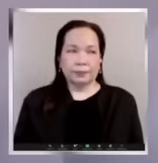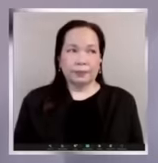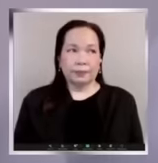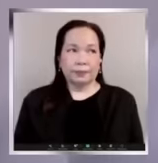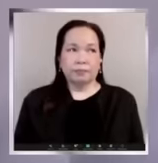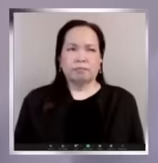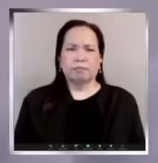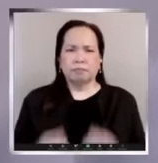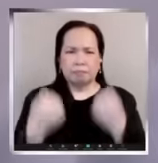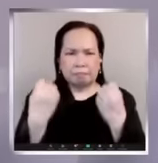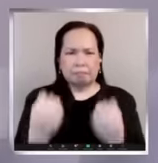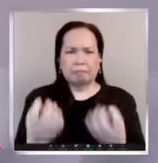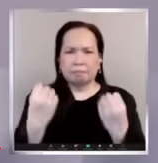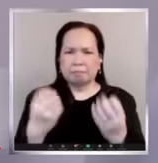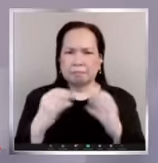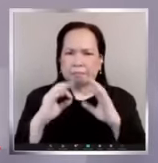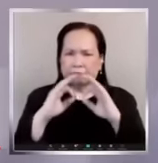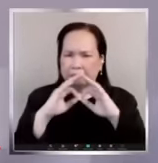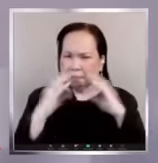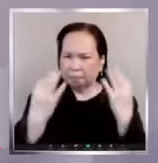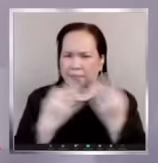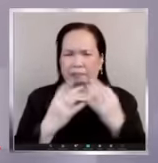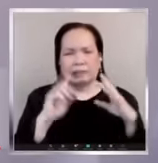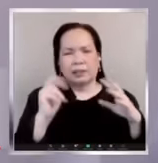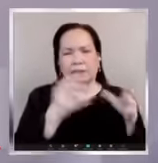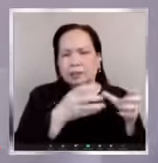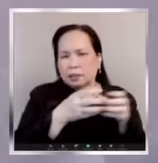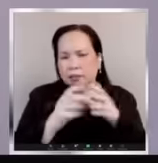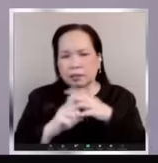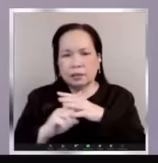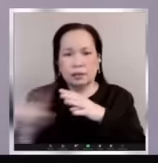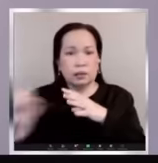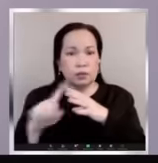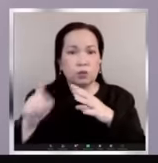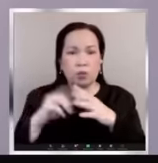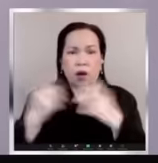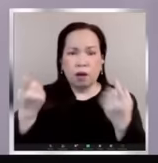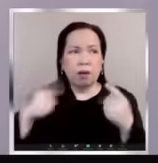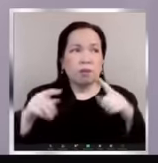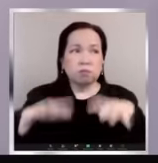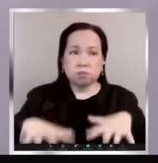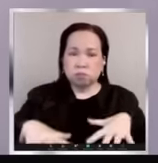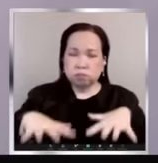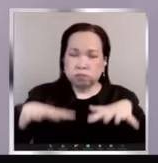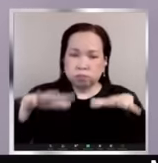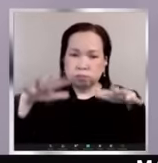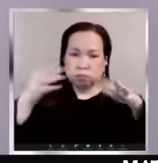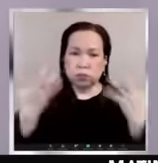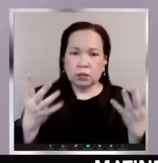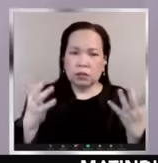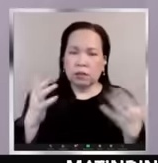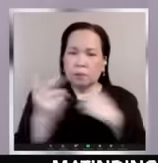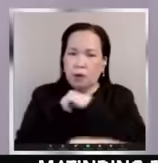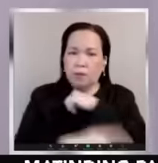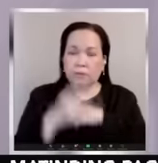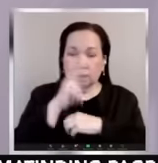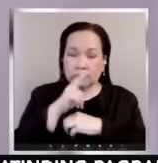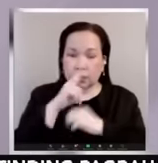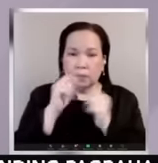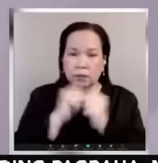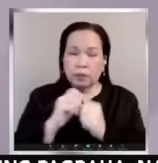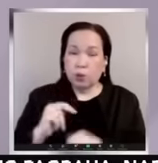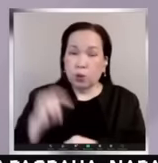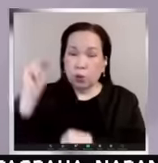Daang-daang pamilya ang inilikas dahil sa malawakang pagbaha sa ilang probinsya sa Visayas, kabilang sa Northern Samar